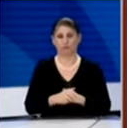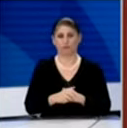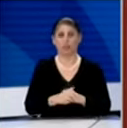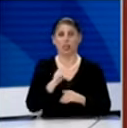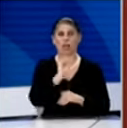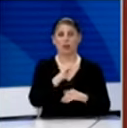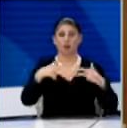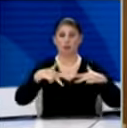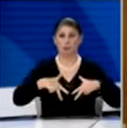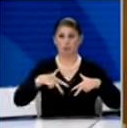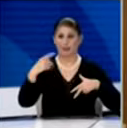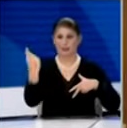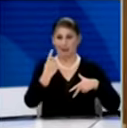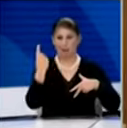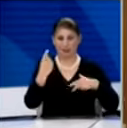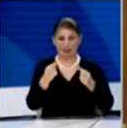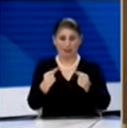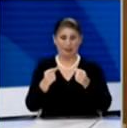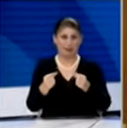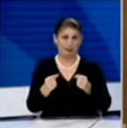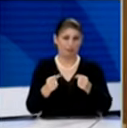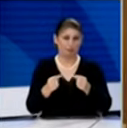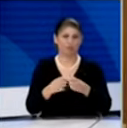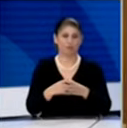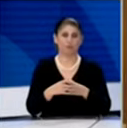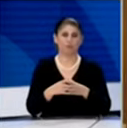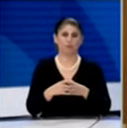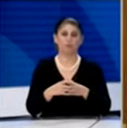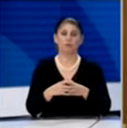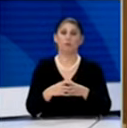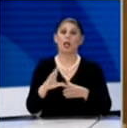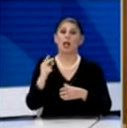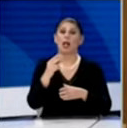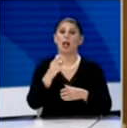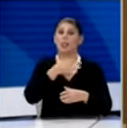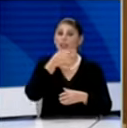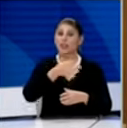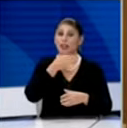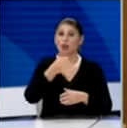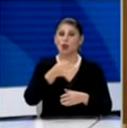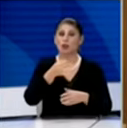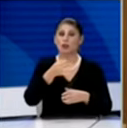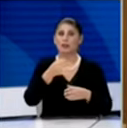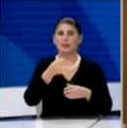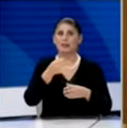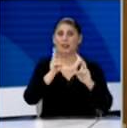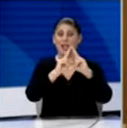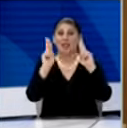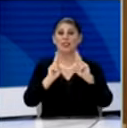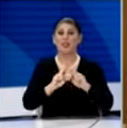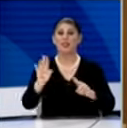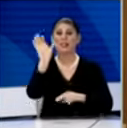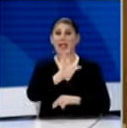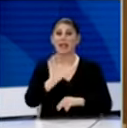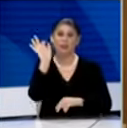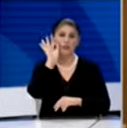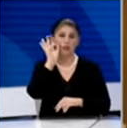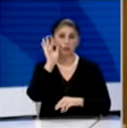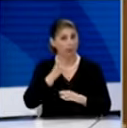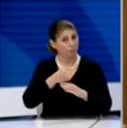Ερωτάται ο Υπουργός Κλιματικής Κρίσης για τις δηλώσεις σας στη ΔΕΘ, κύριε Μητσοτάκη, όπου πήγατε